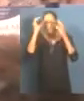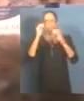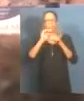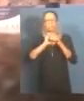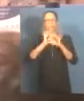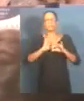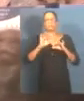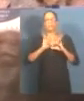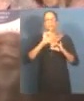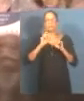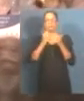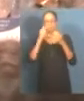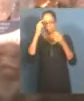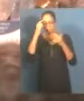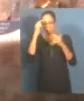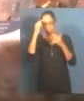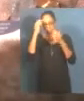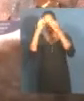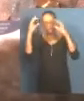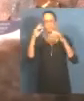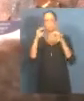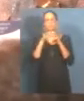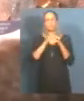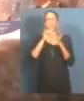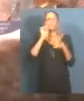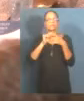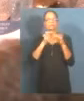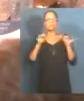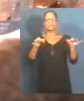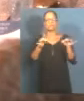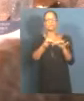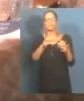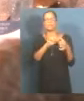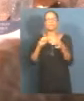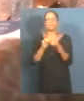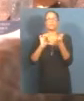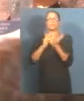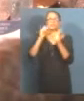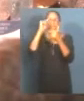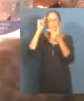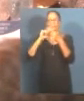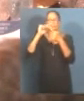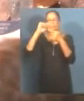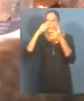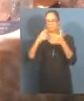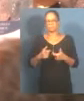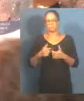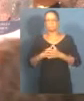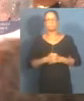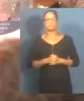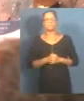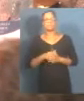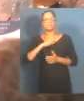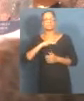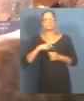il faut développer une pensée politique sur la question du foncier en lien avec l'ensemble des thématiques que je viens et dénoncer. Le